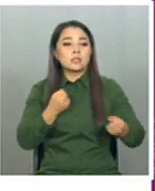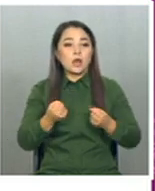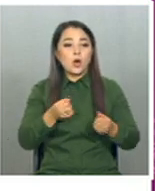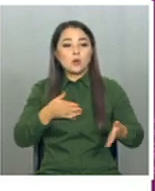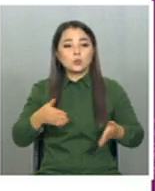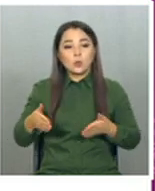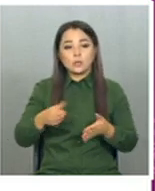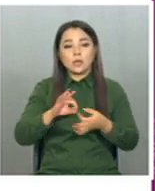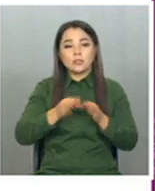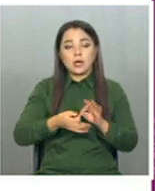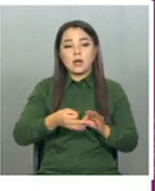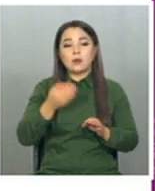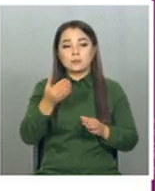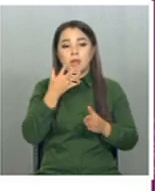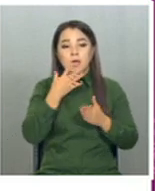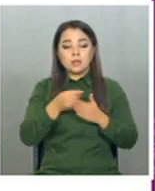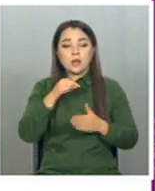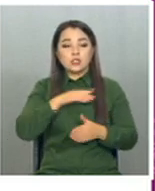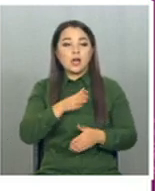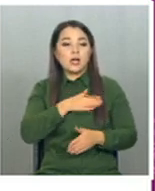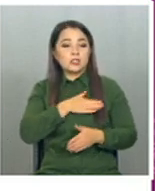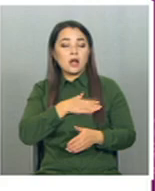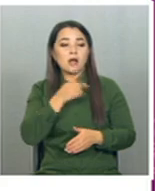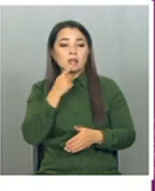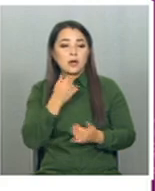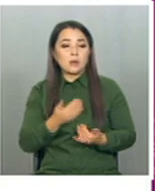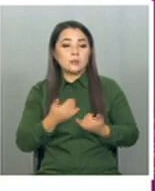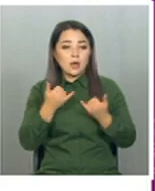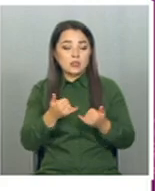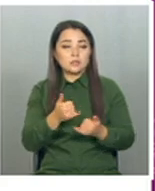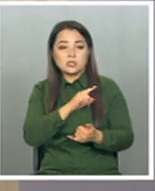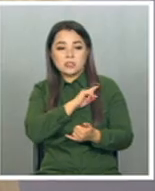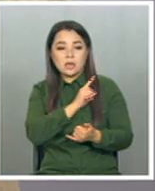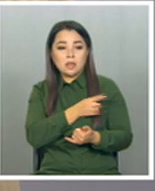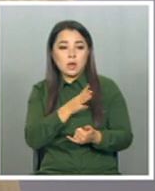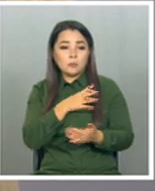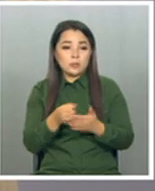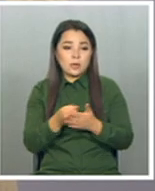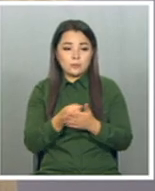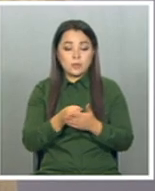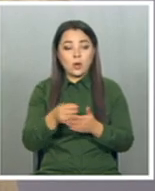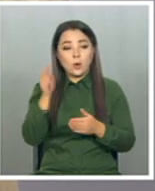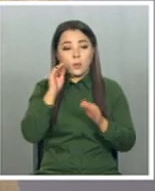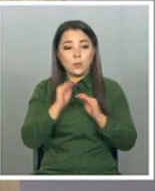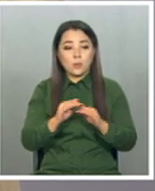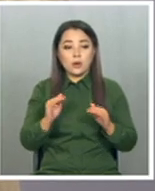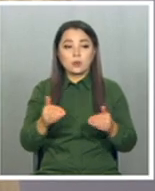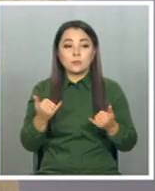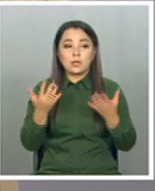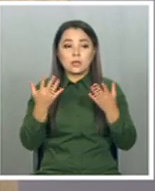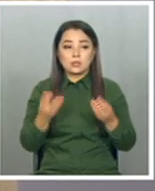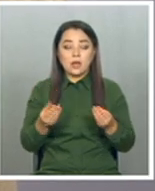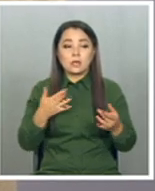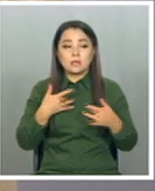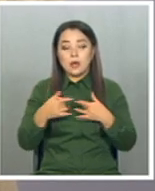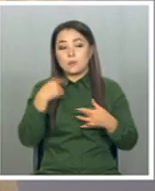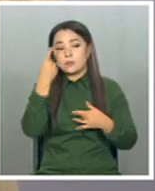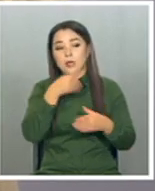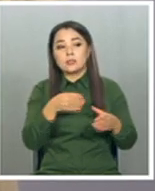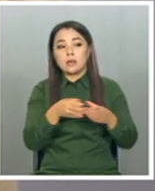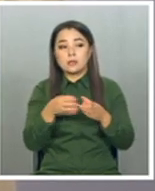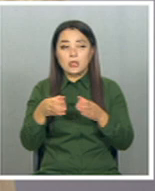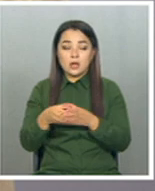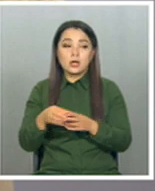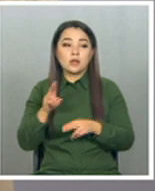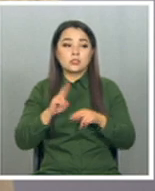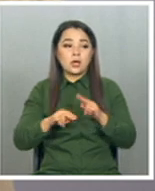жолында қанын да, жанын да аямаған. Оқушылар, бүгін біз кейіпкерлердің типтерін